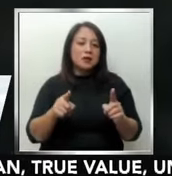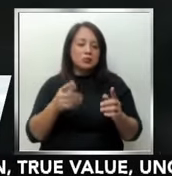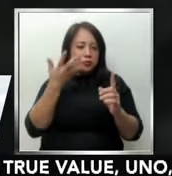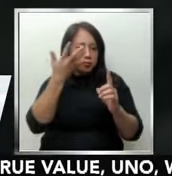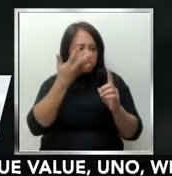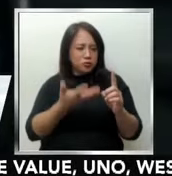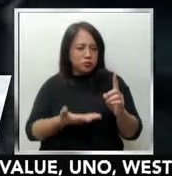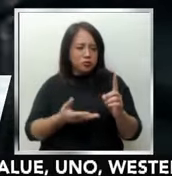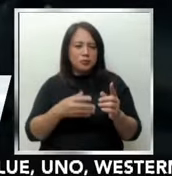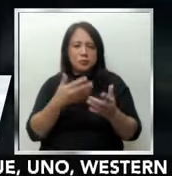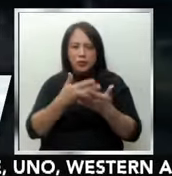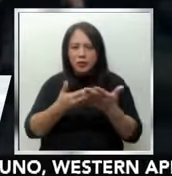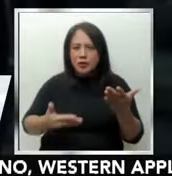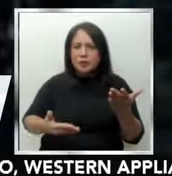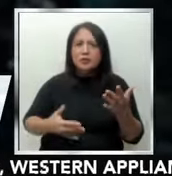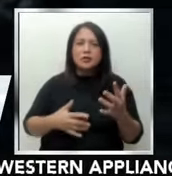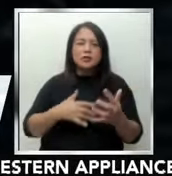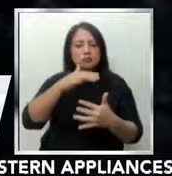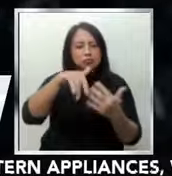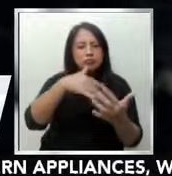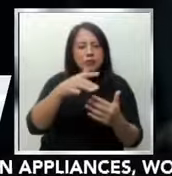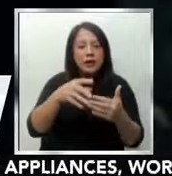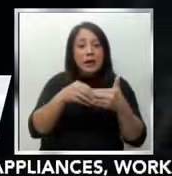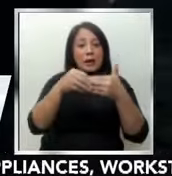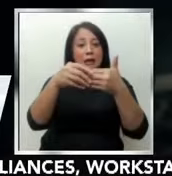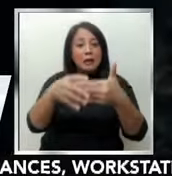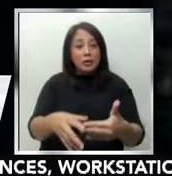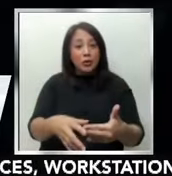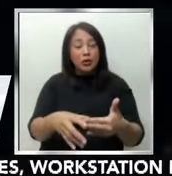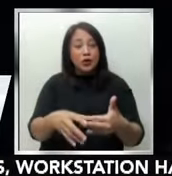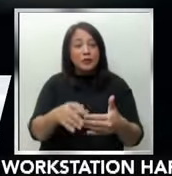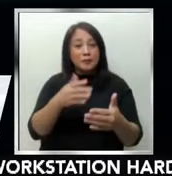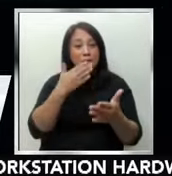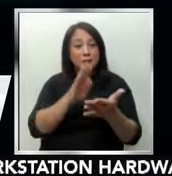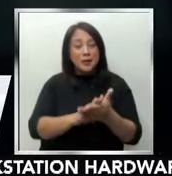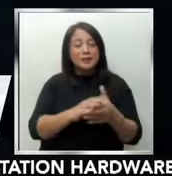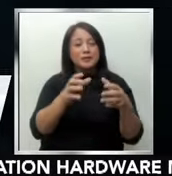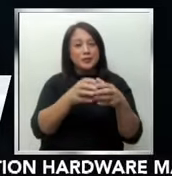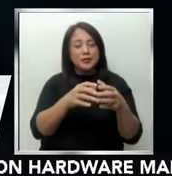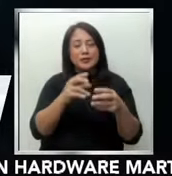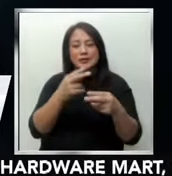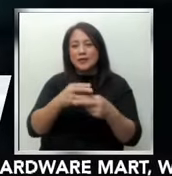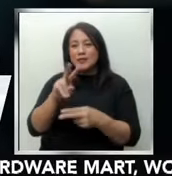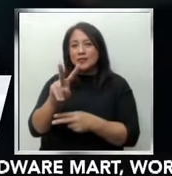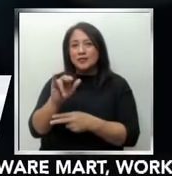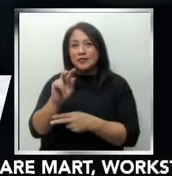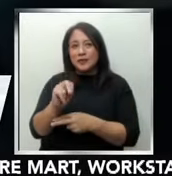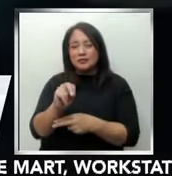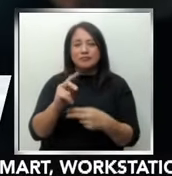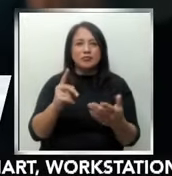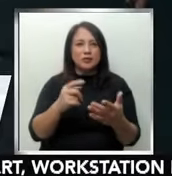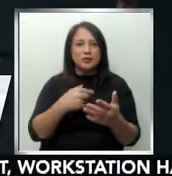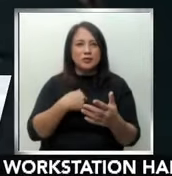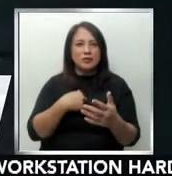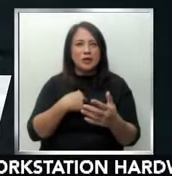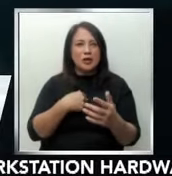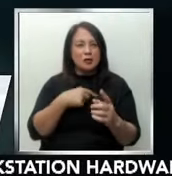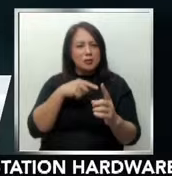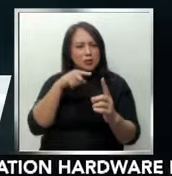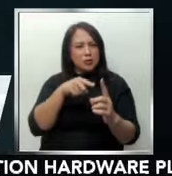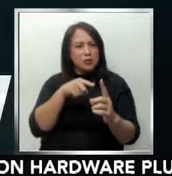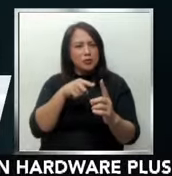at camaraderie ang leader ng mga bounty hunter na si Vin Abrenica bilang si on pinuhunan daw nila ng dugot